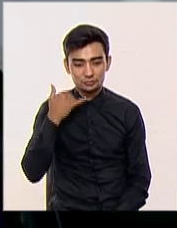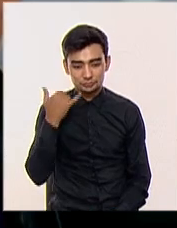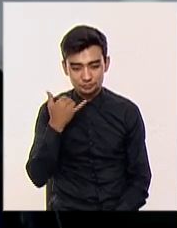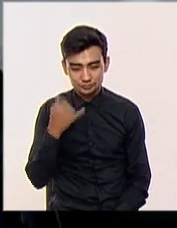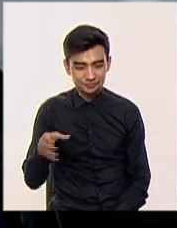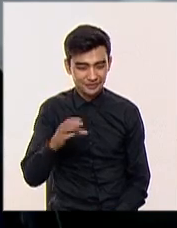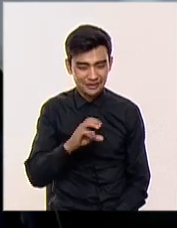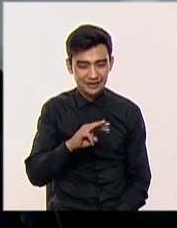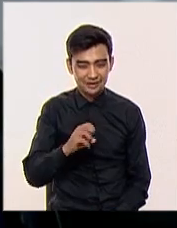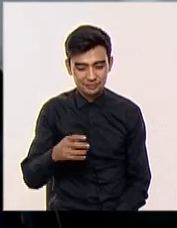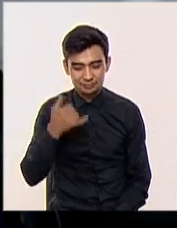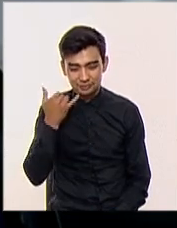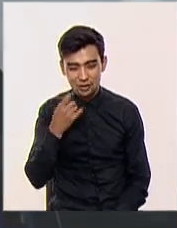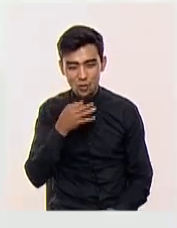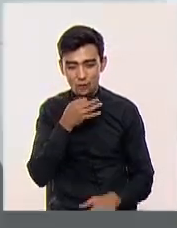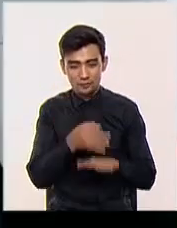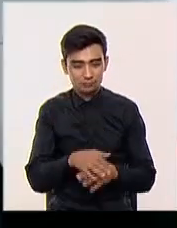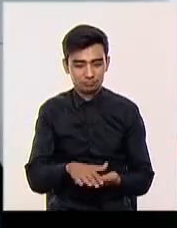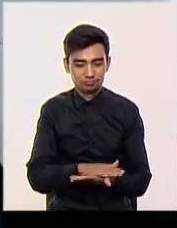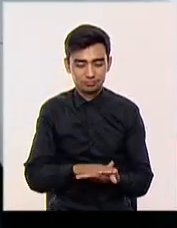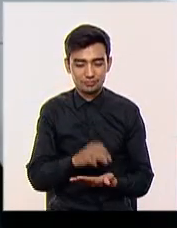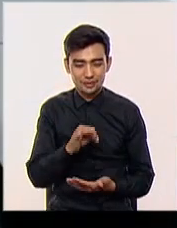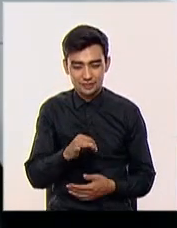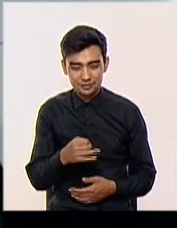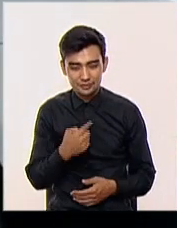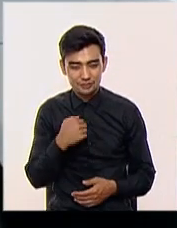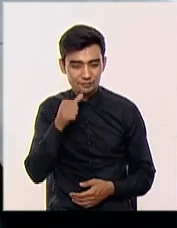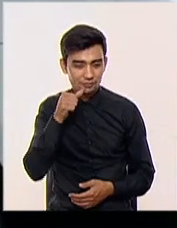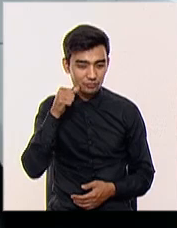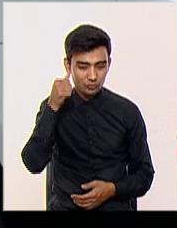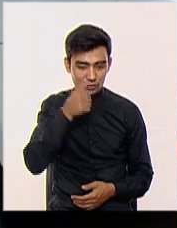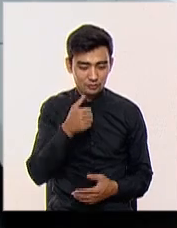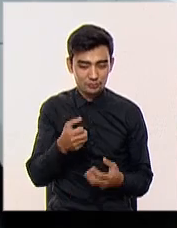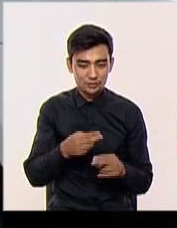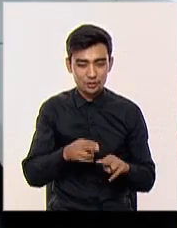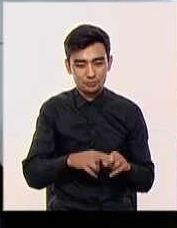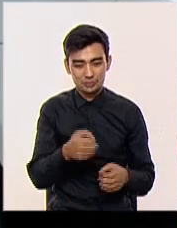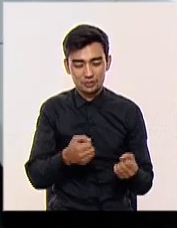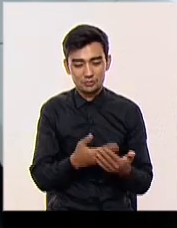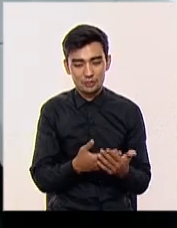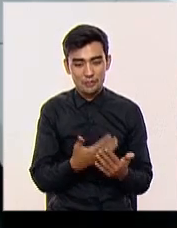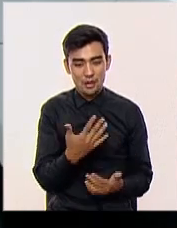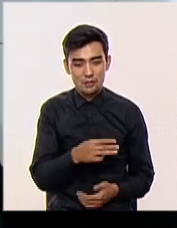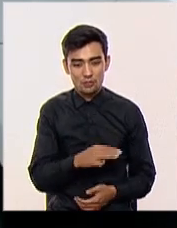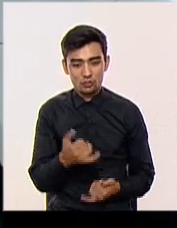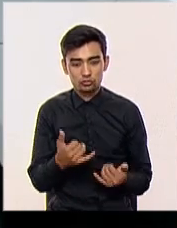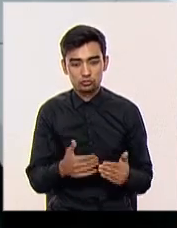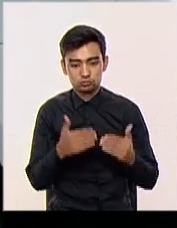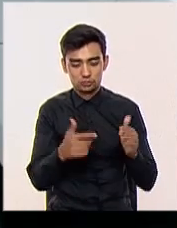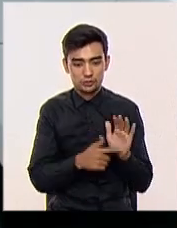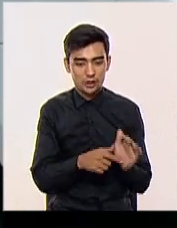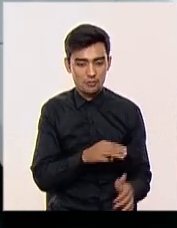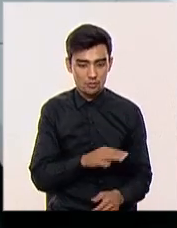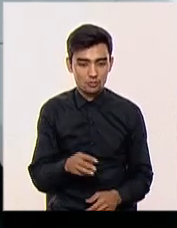все станции. Никакого ответа. Мы ушли в минус. Мы в том году, в котором машины стоили, допустим, 5 миллионов, они сейчас стоят 7